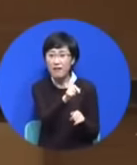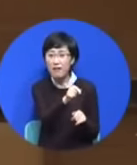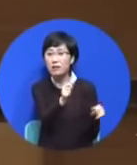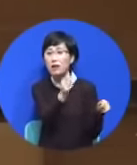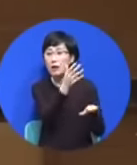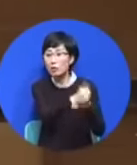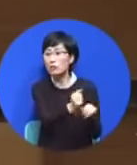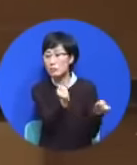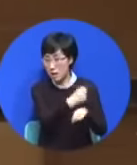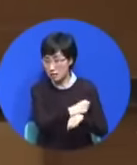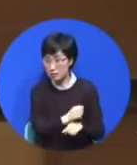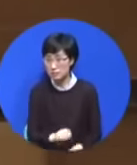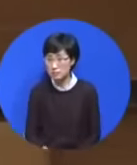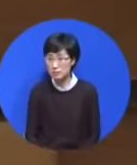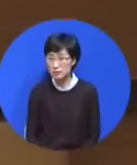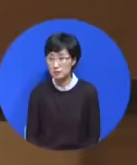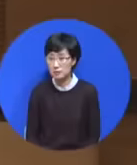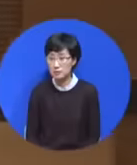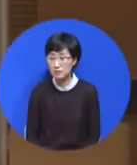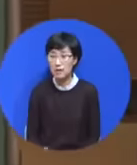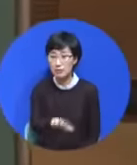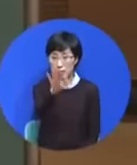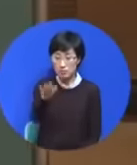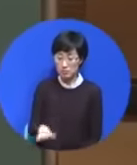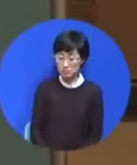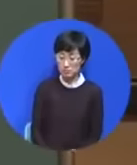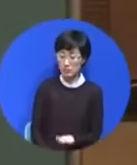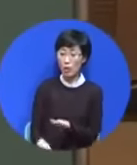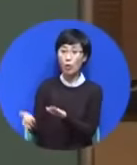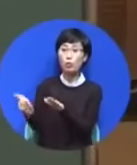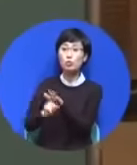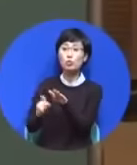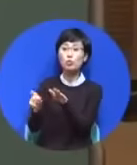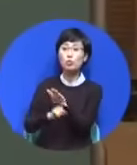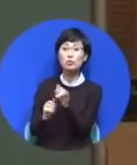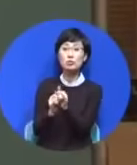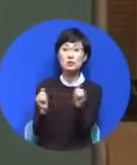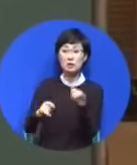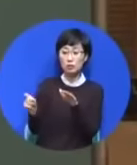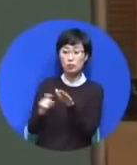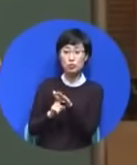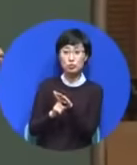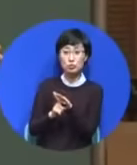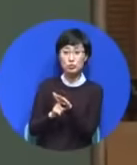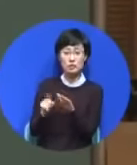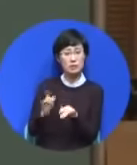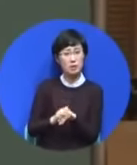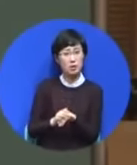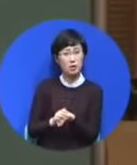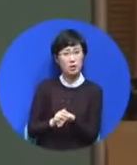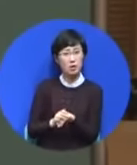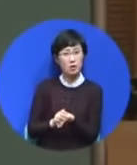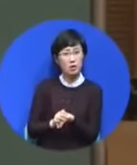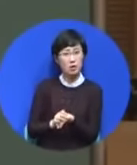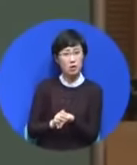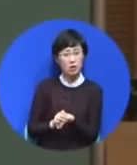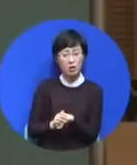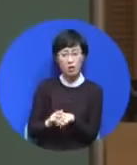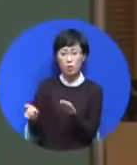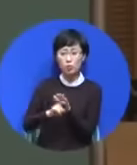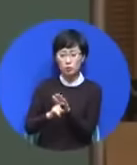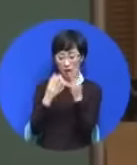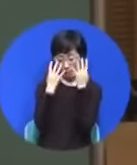있어요 아니 도들 보 어쩌다가 도덕 사람 말고 도둑질하는 사람 막 교도서 많이 왔다는